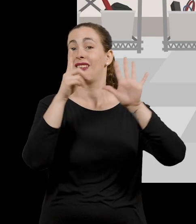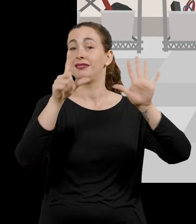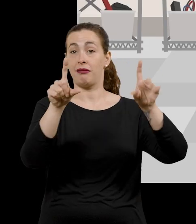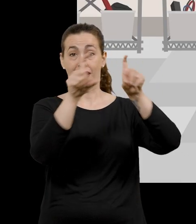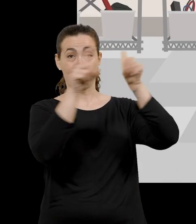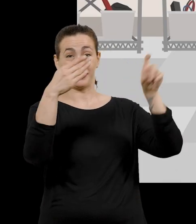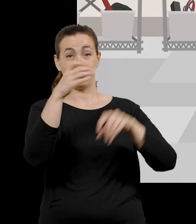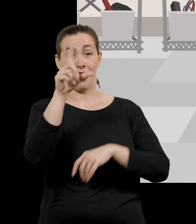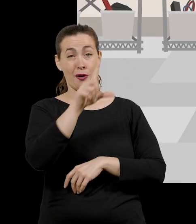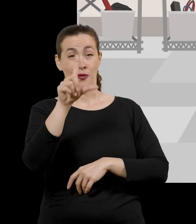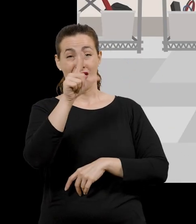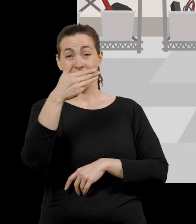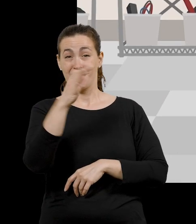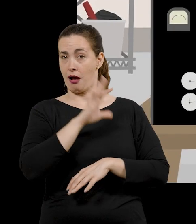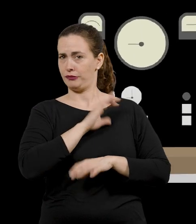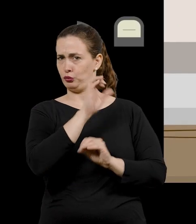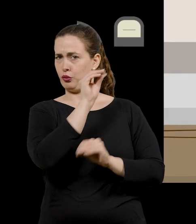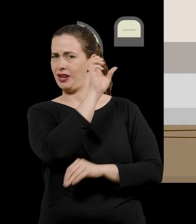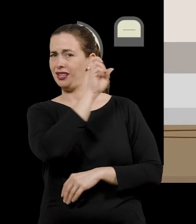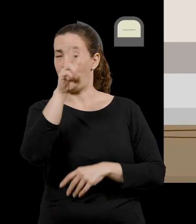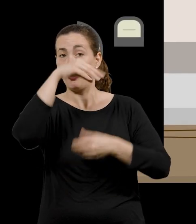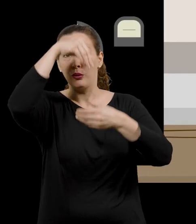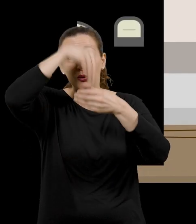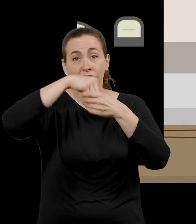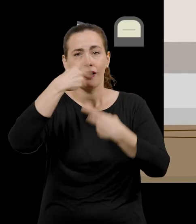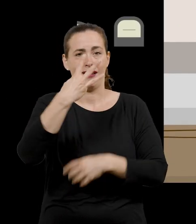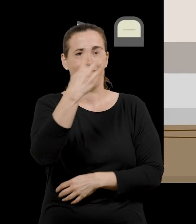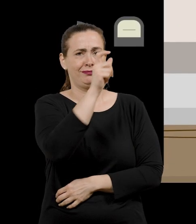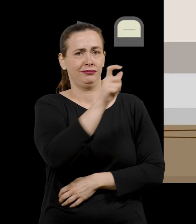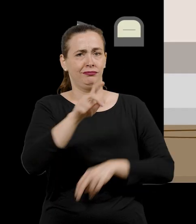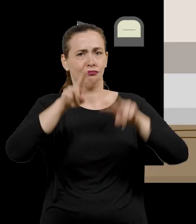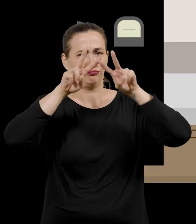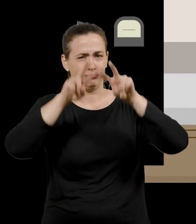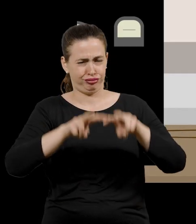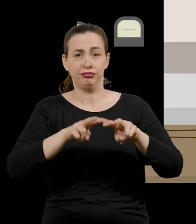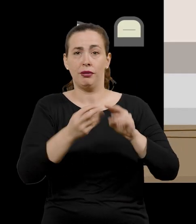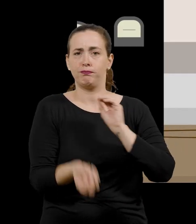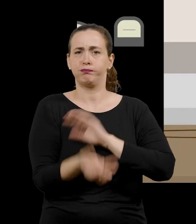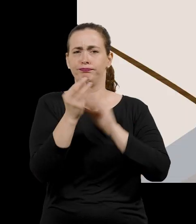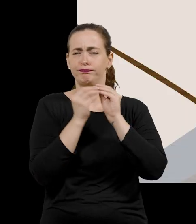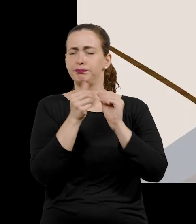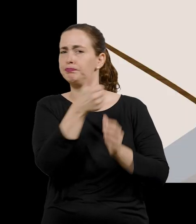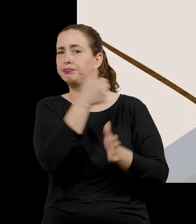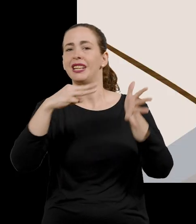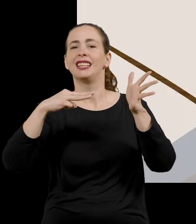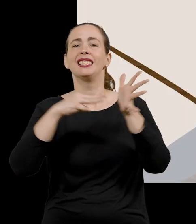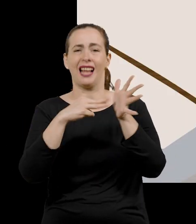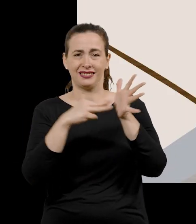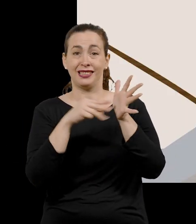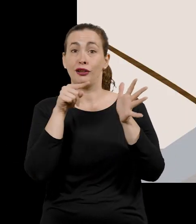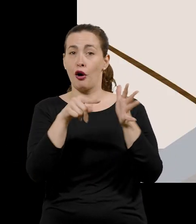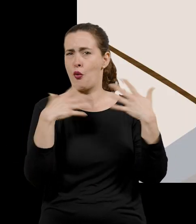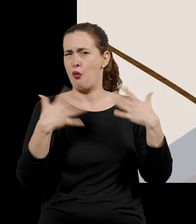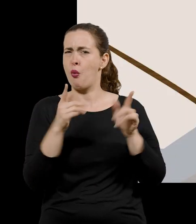als Bell Labs dels Estats Units 3 investigadors van fabricar el primer transistor.